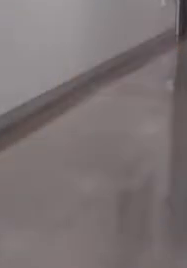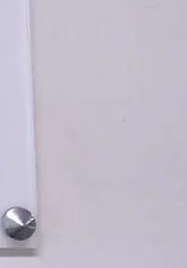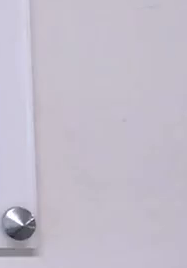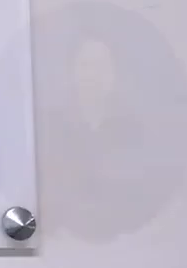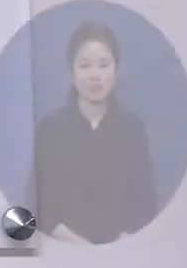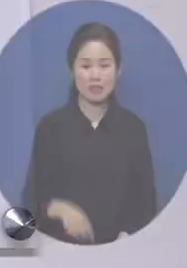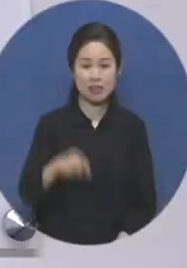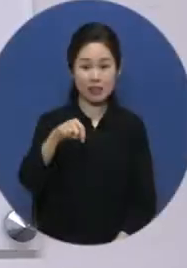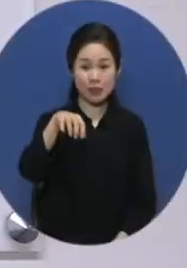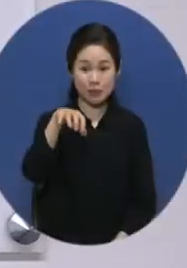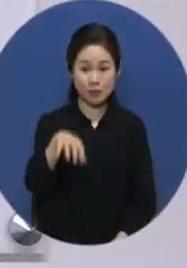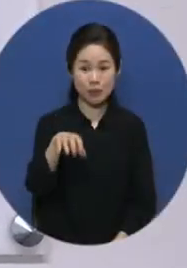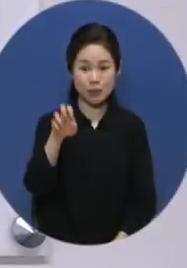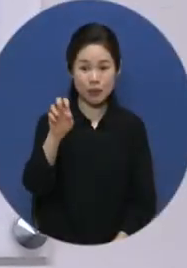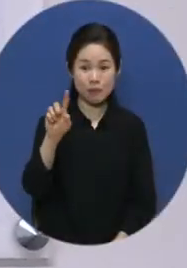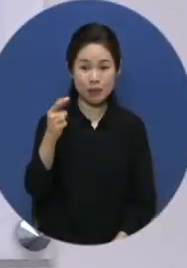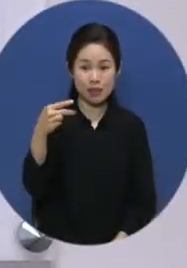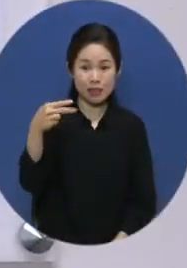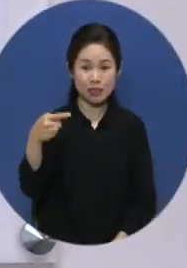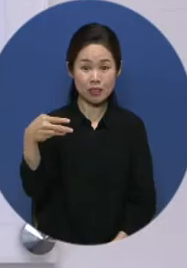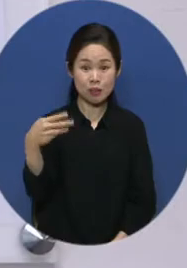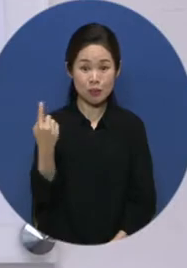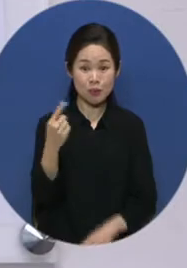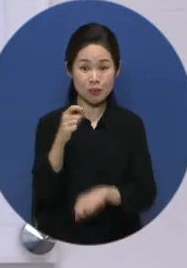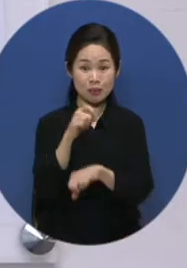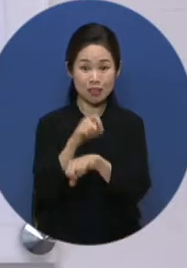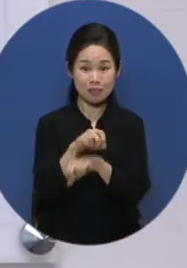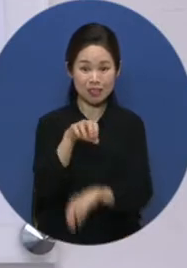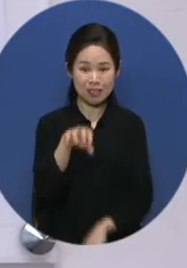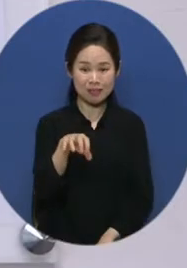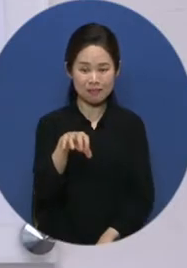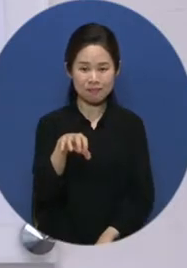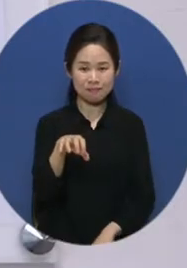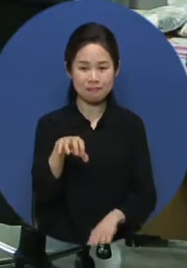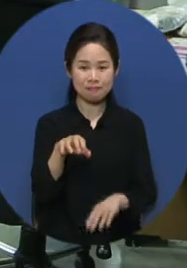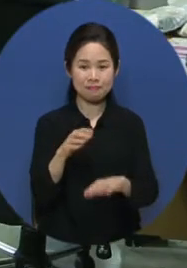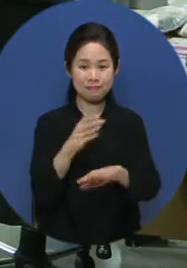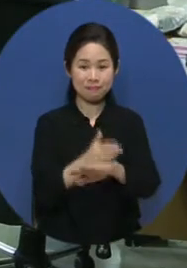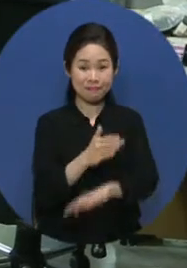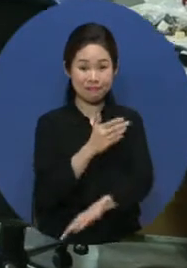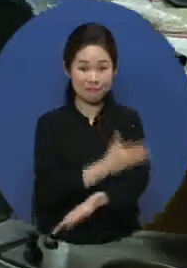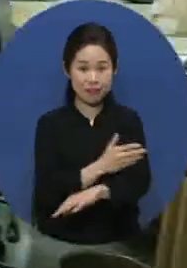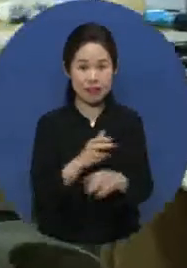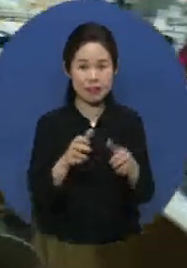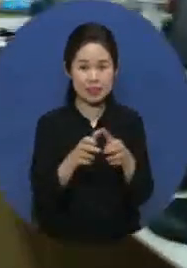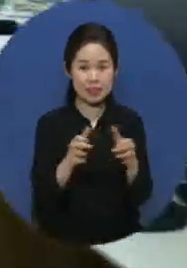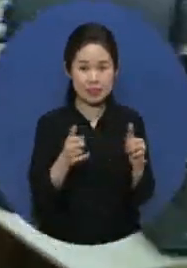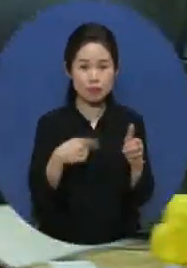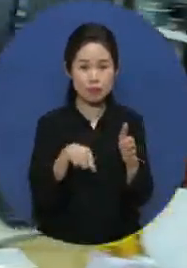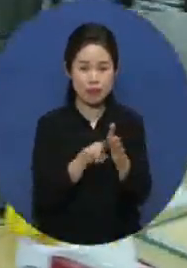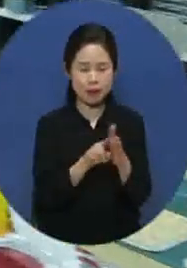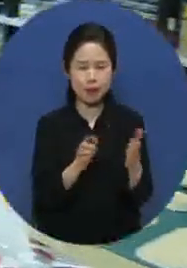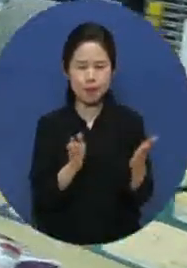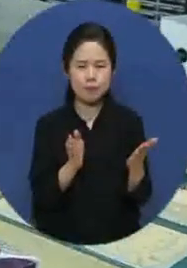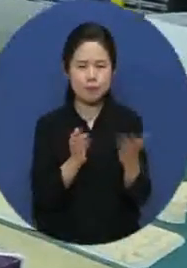이곳은 만드로의 사무실. 절단 장애인을 위한 전자의수를 맞춤 제작하는